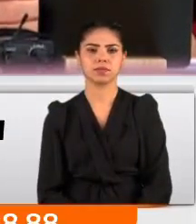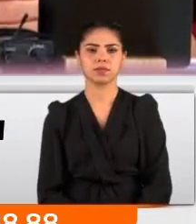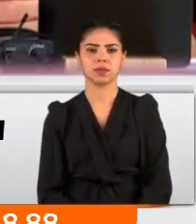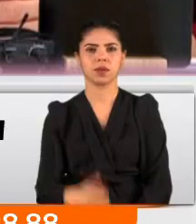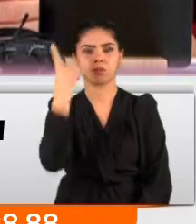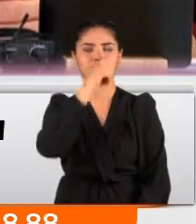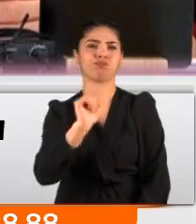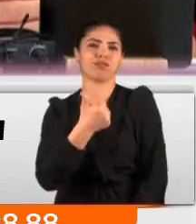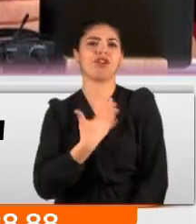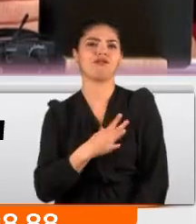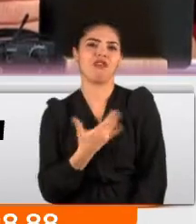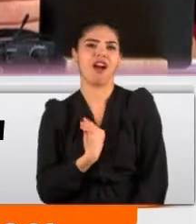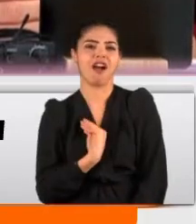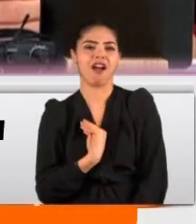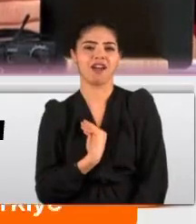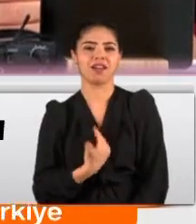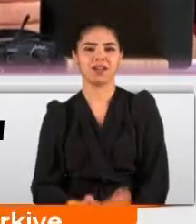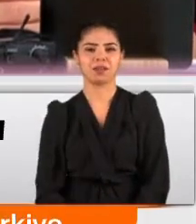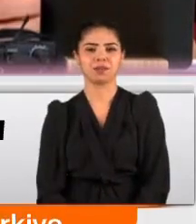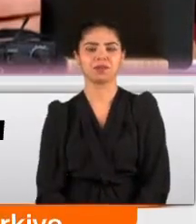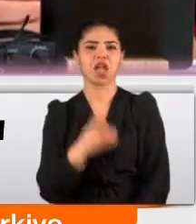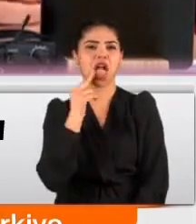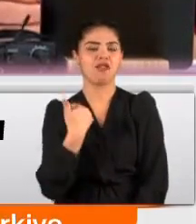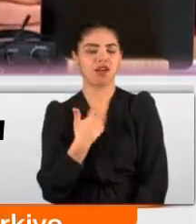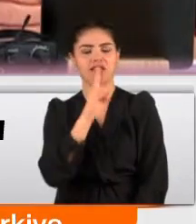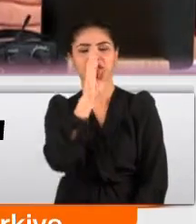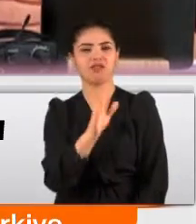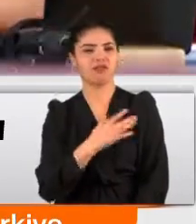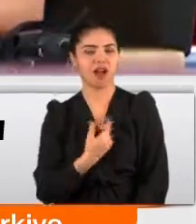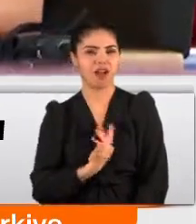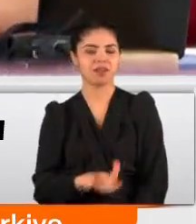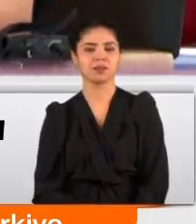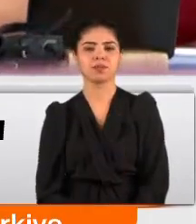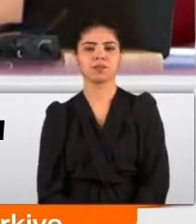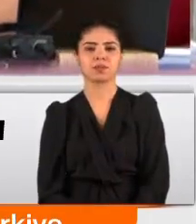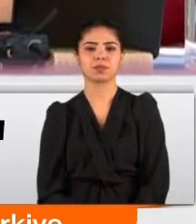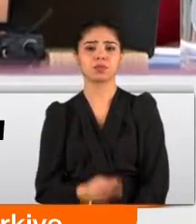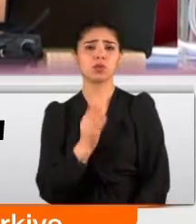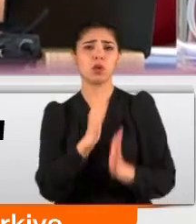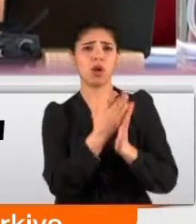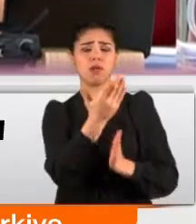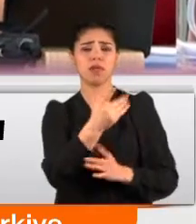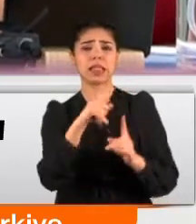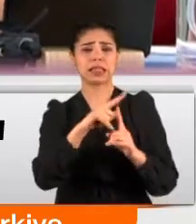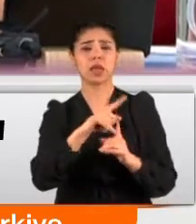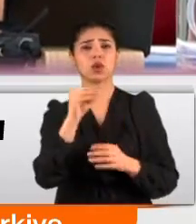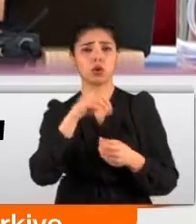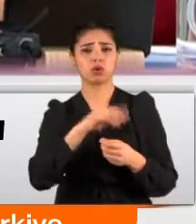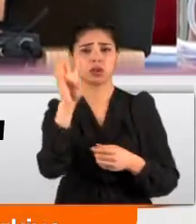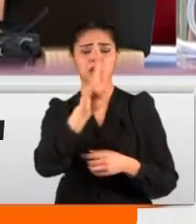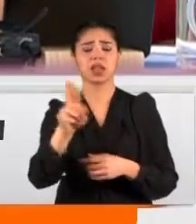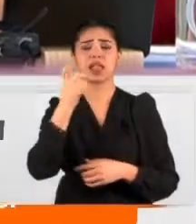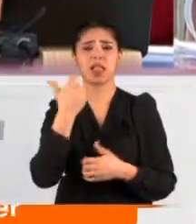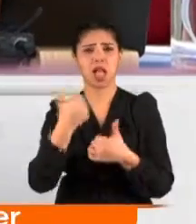Yakışıklı olduğum için, saygılı olduğum için, efendi dürüst olduğum için. Helal olsun. Ya çok affedersiniz de bir TikTok için insan 47